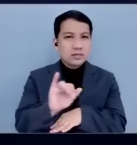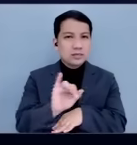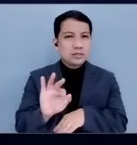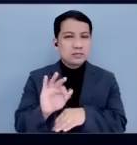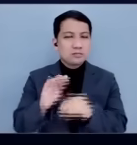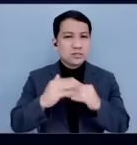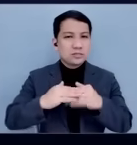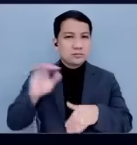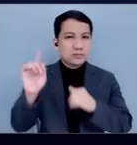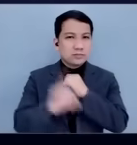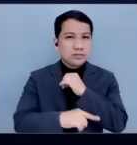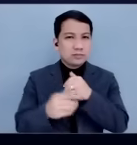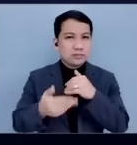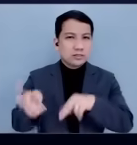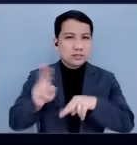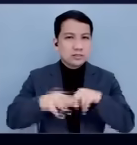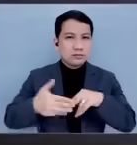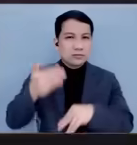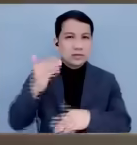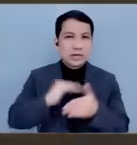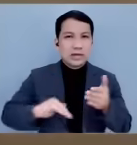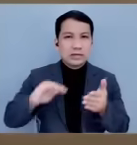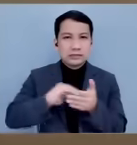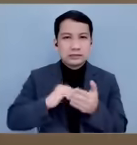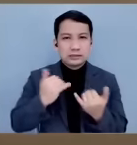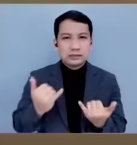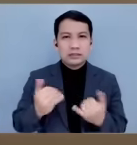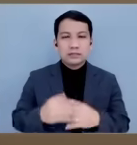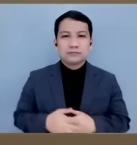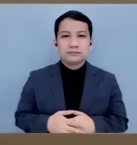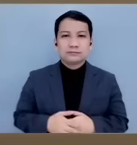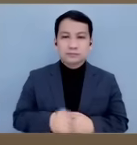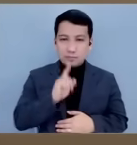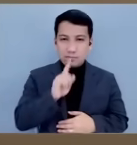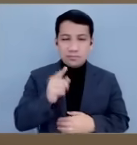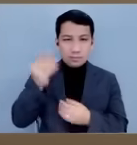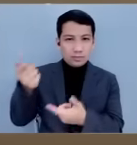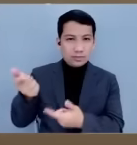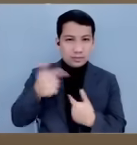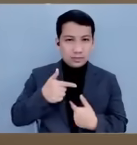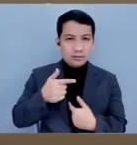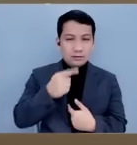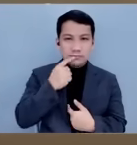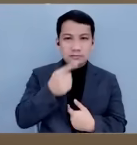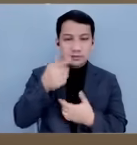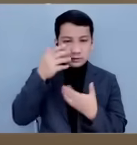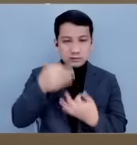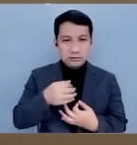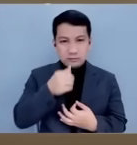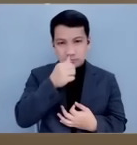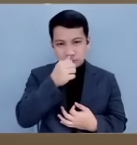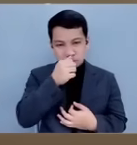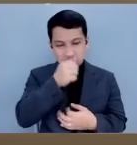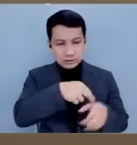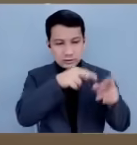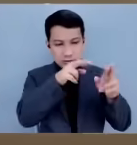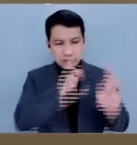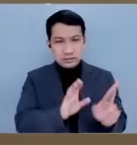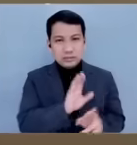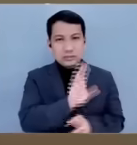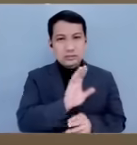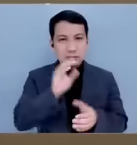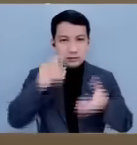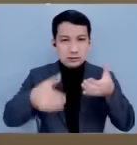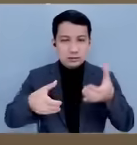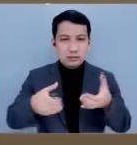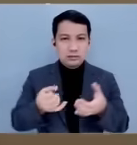ang ipapataw kay Badoy kapag inulit pa niya ito. Nakarating na kay Badoy ang hatol ng korte. Nirerespeto niya raw ang desisyon. Tila panalo